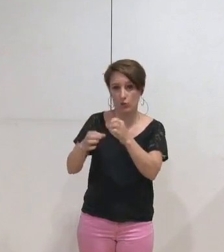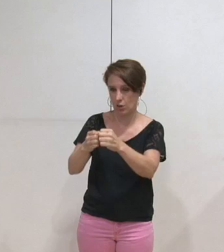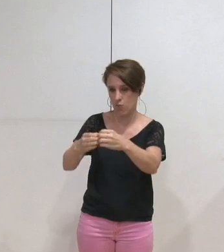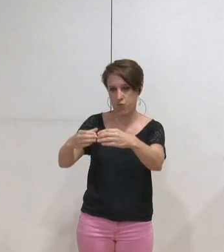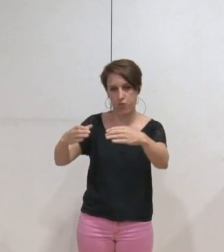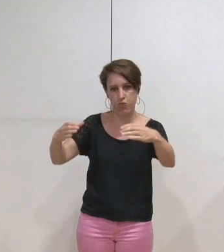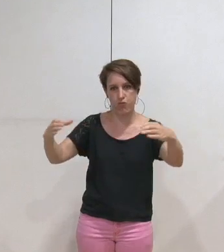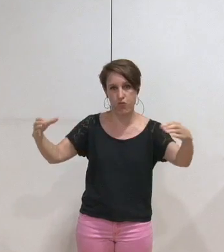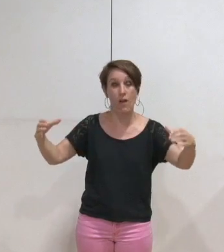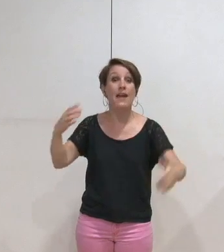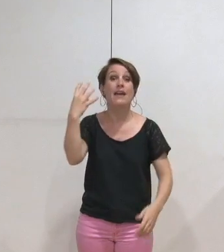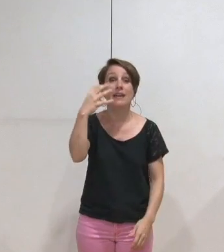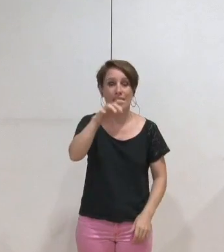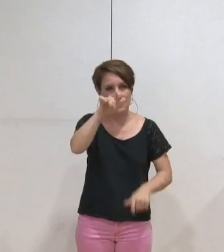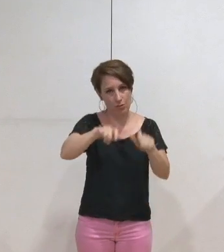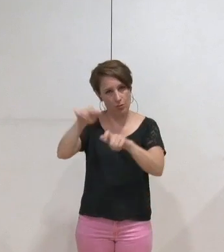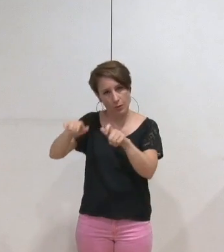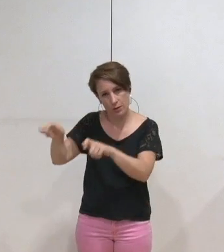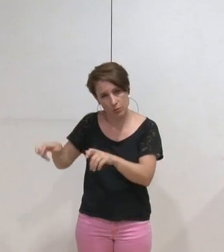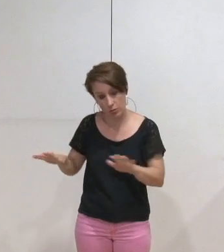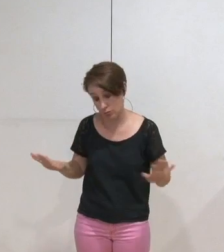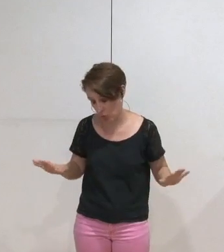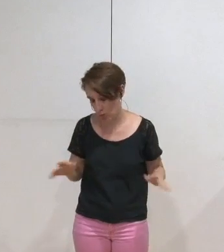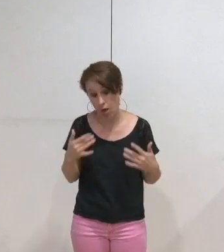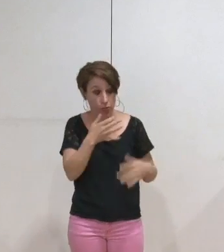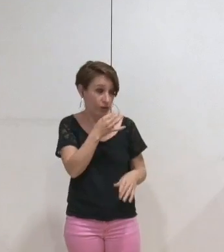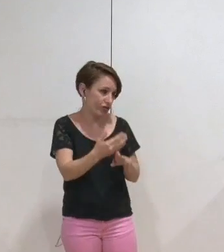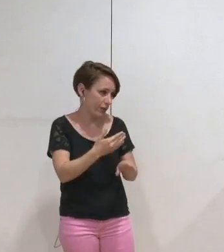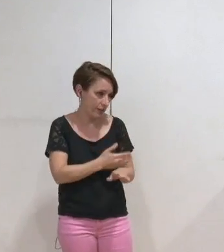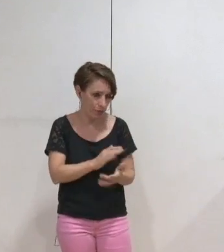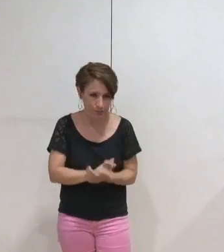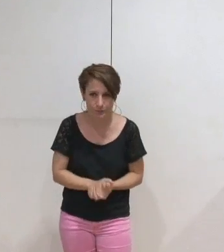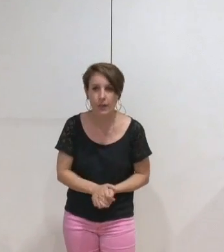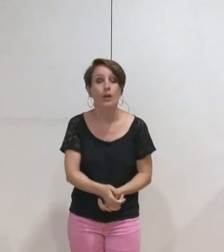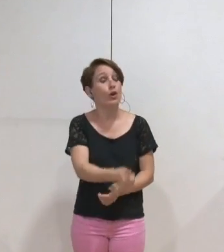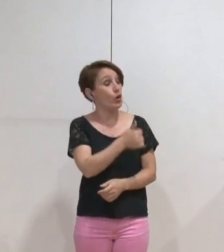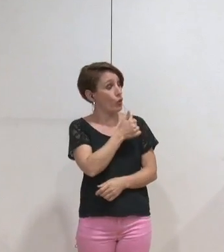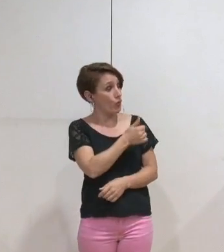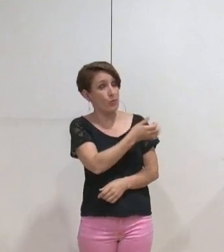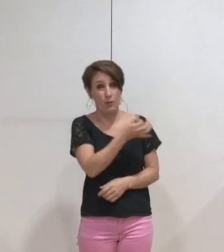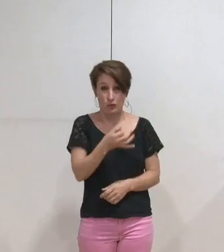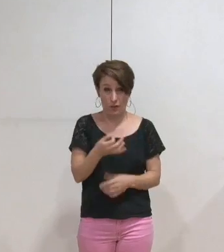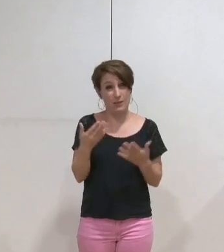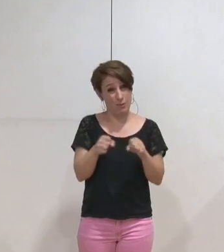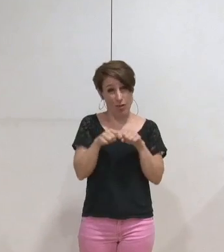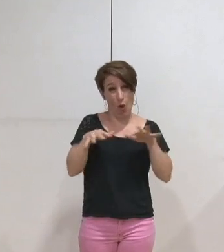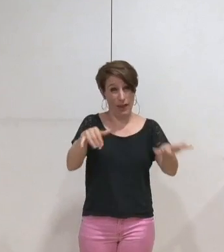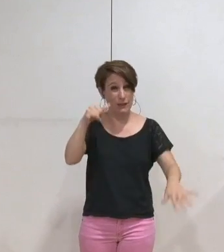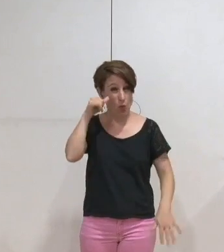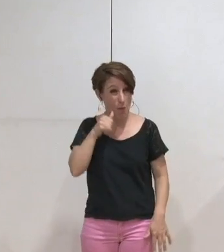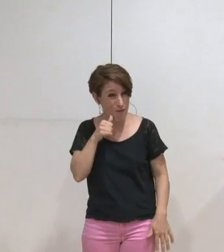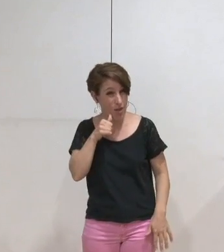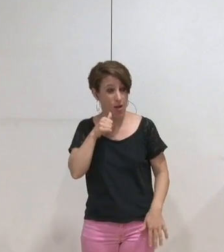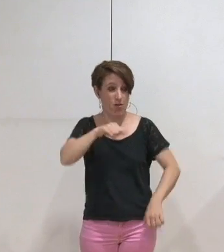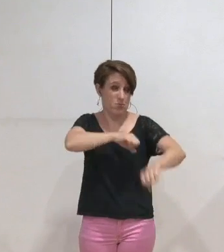presse parle de 400 personnes ce n'est pas la peine d'y revenir vous-même avez avoué que des réseaux mafieux se sont organisés certains l'ont